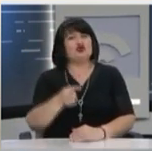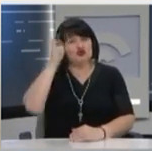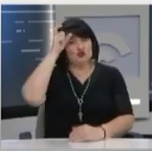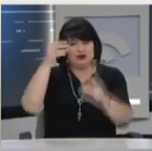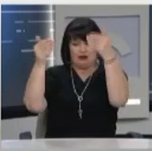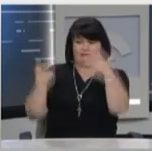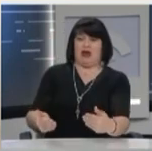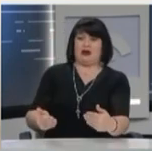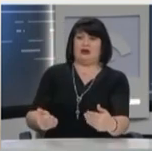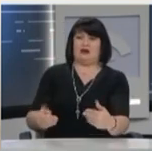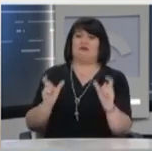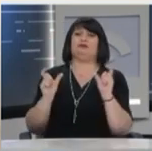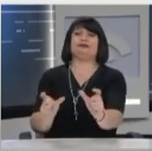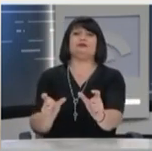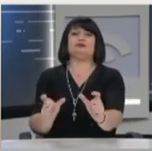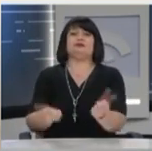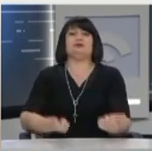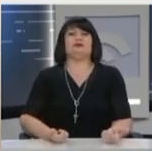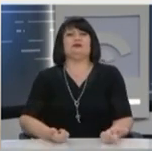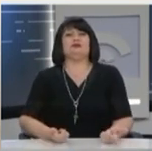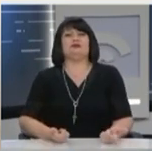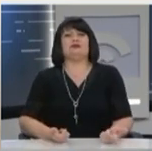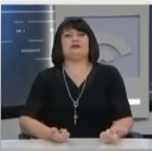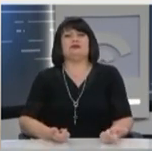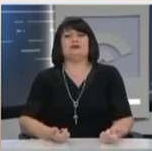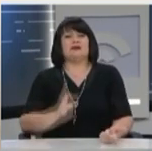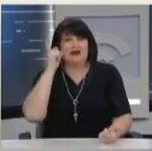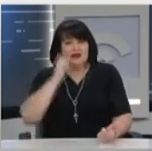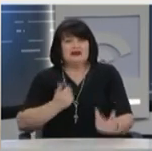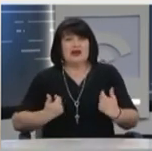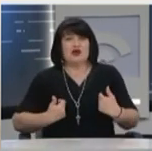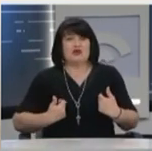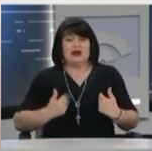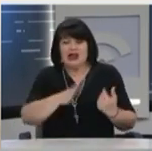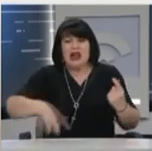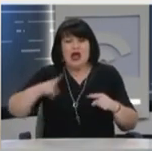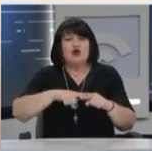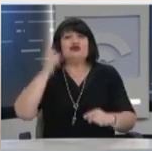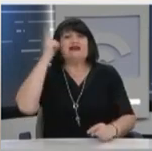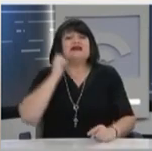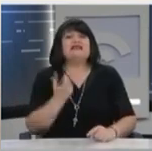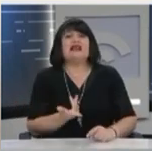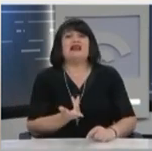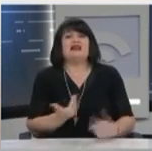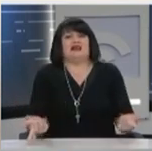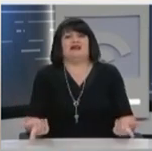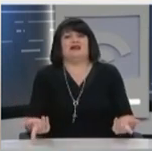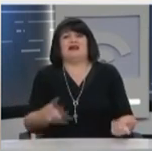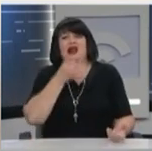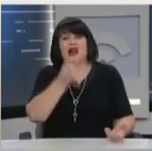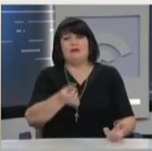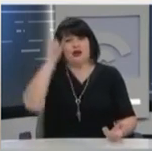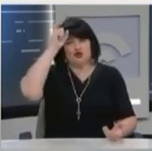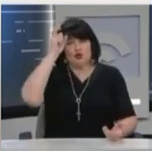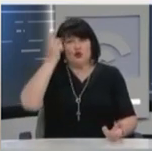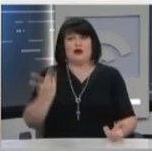Ερώτημα, όχι, κόκκινες γραμμές. Κάποια στιγμή να πούμε ποιες είναι οι κόκκινες γραμμές της Ελλάδος, κύριε Μητσοτάκη, να ξέρουμε κι εμείς, να ξέρει και ο ελληνικός λαός. Δεν γίνεται αυτό να λέμε με